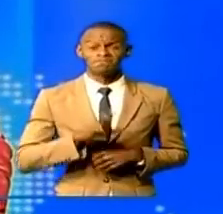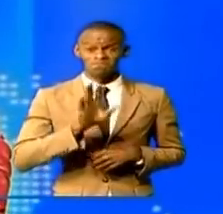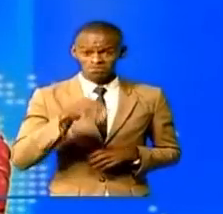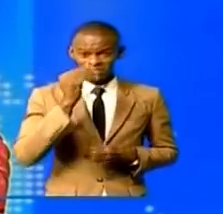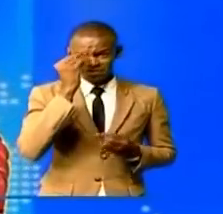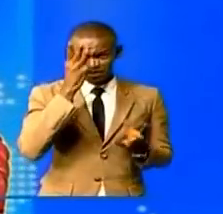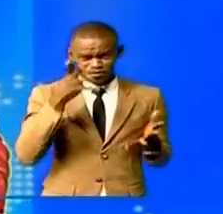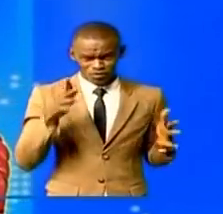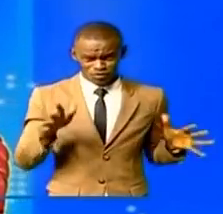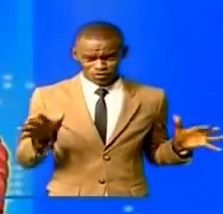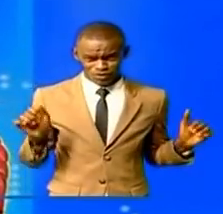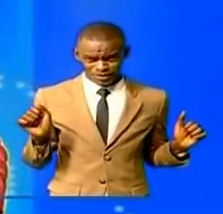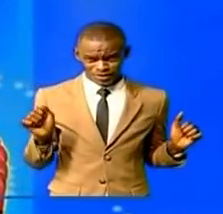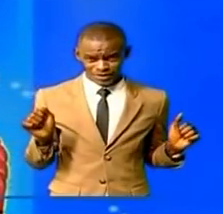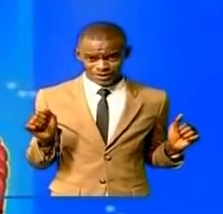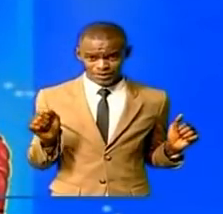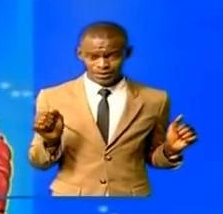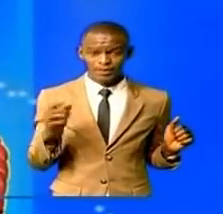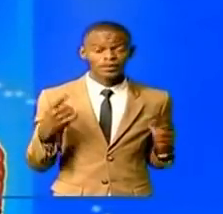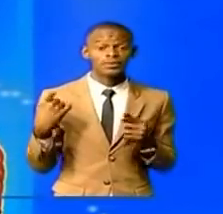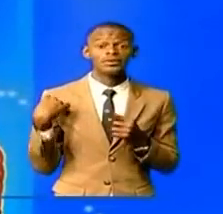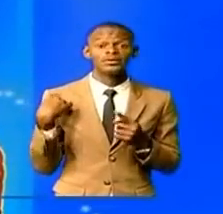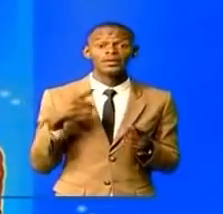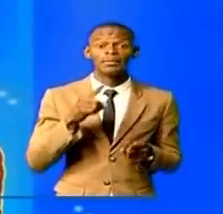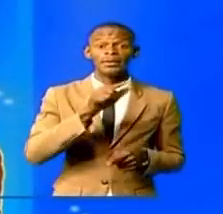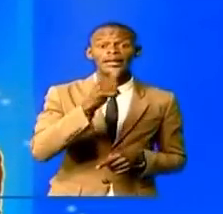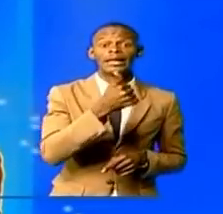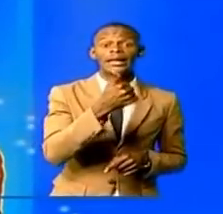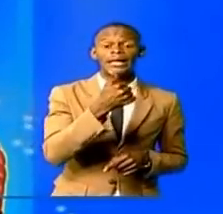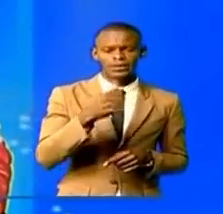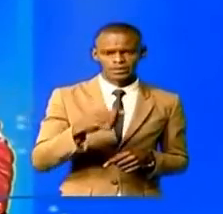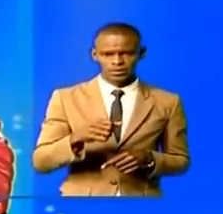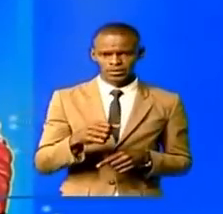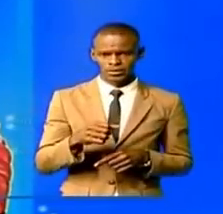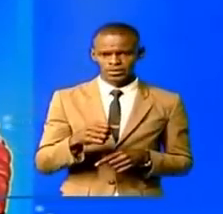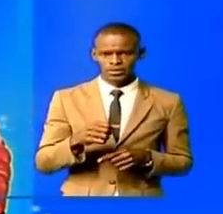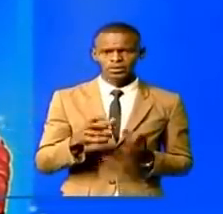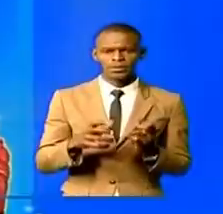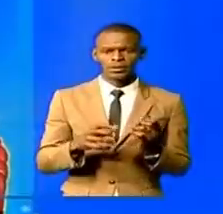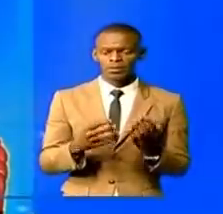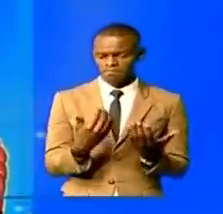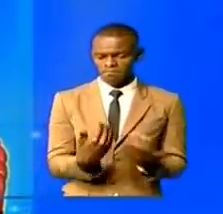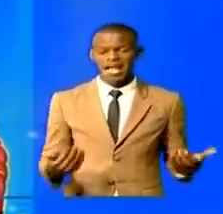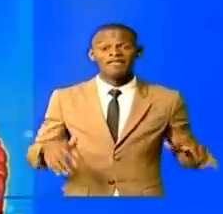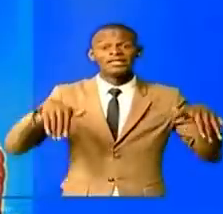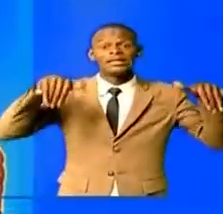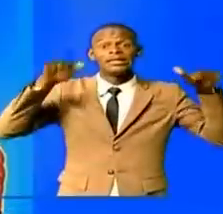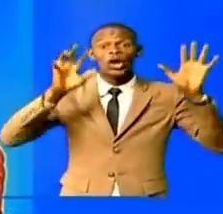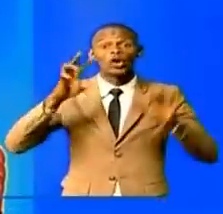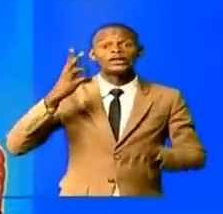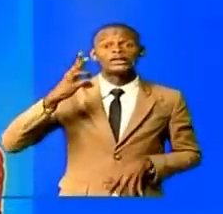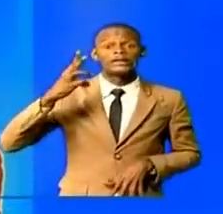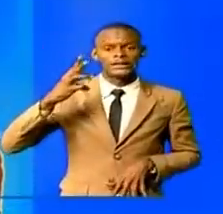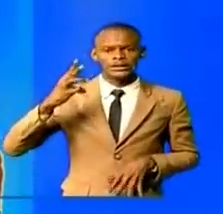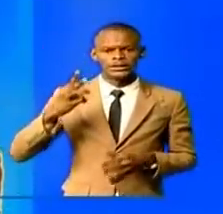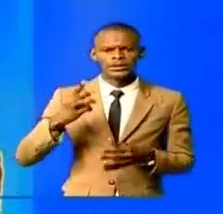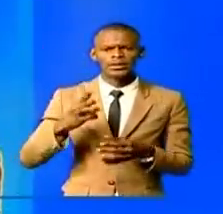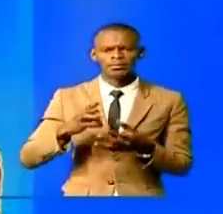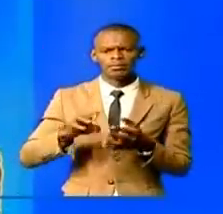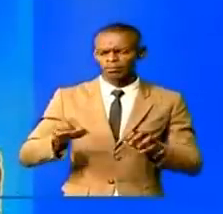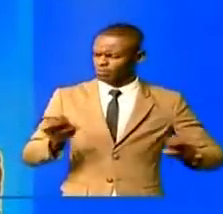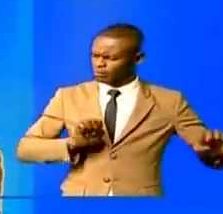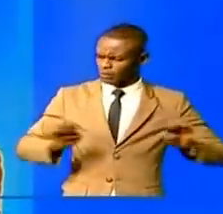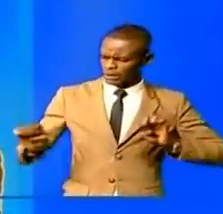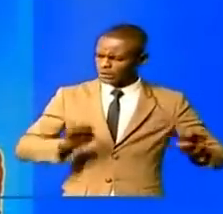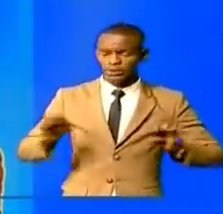lundi 23 mai 2022 que les finalistes du secondaire sur l'ensemble du territoire national ont passé l'épreuve de dissertation, examen